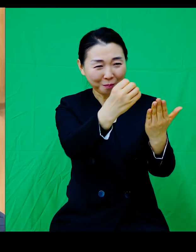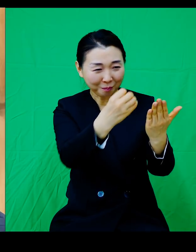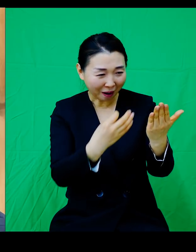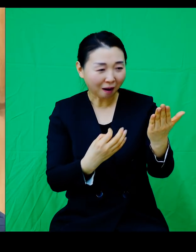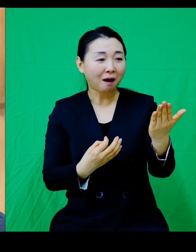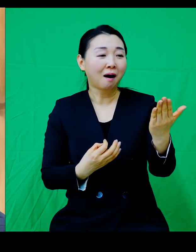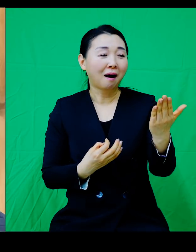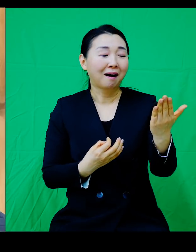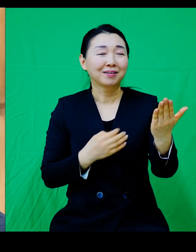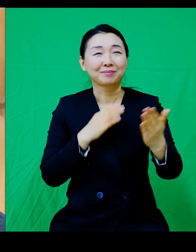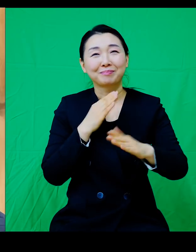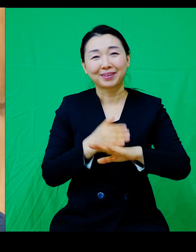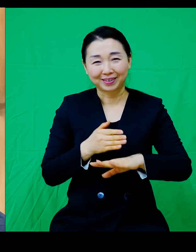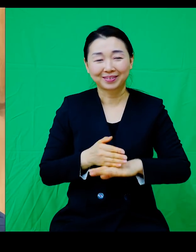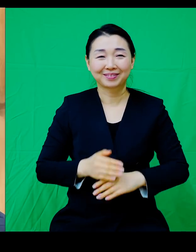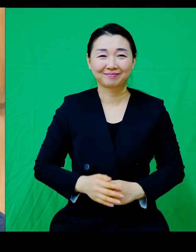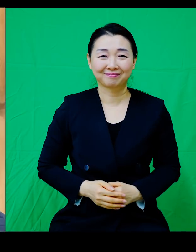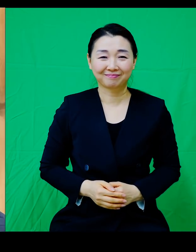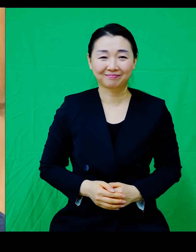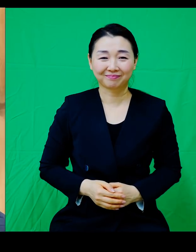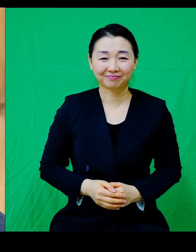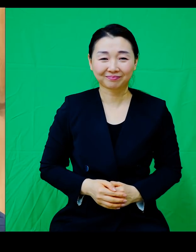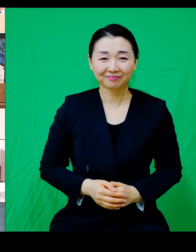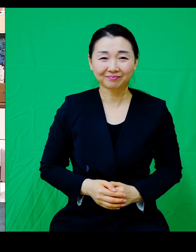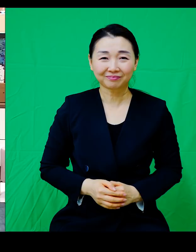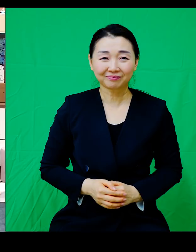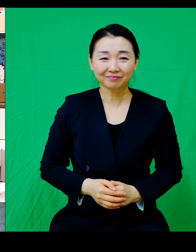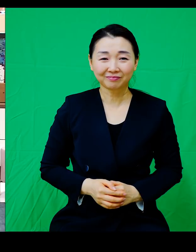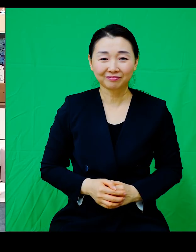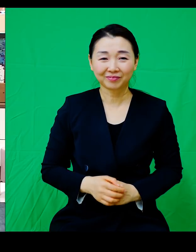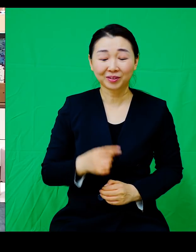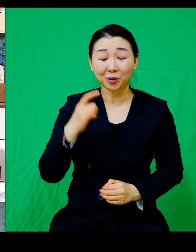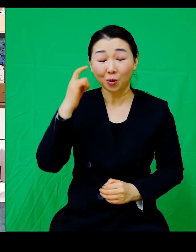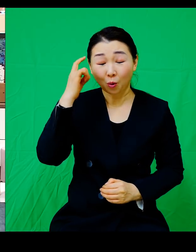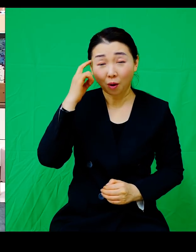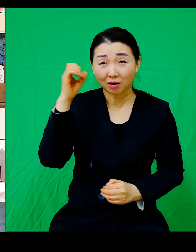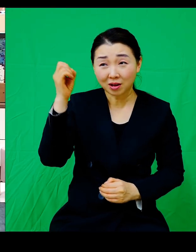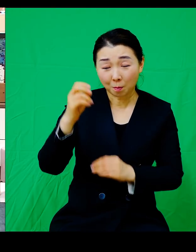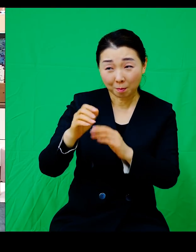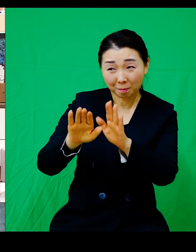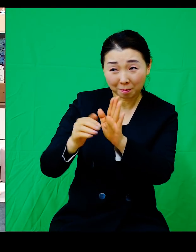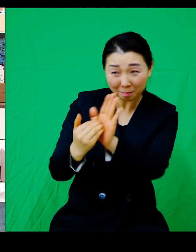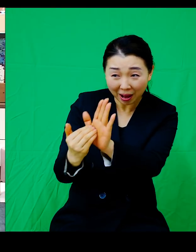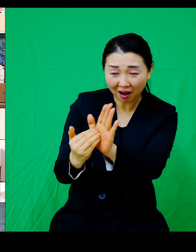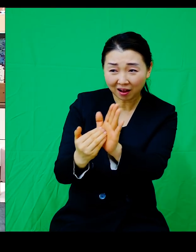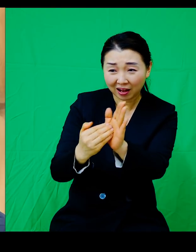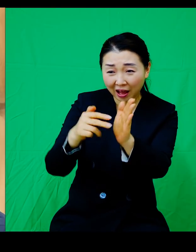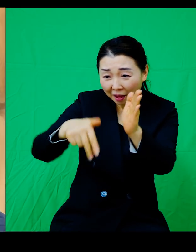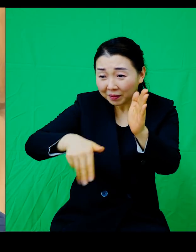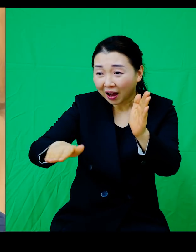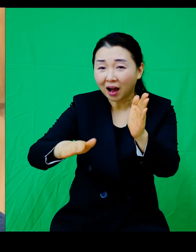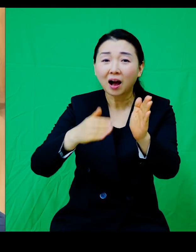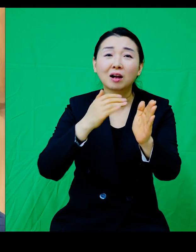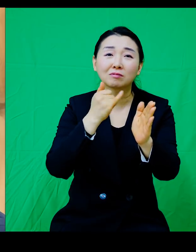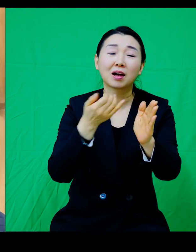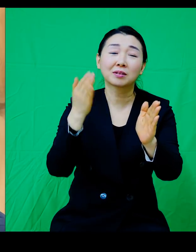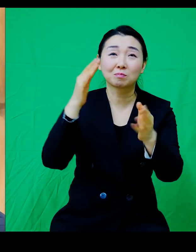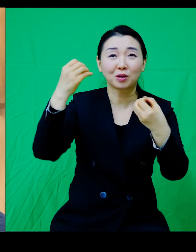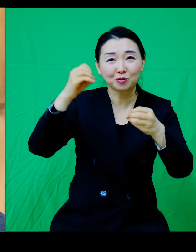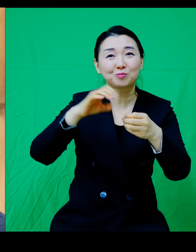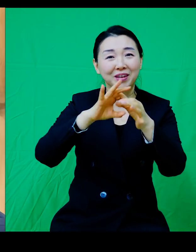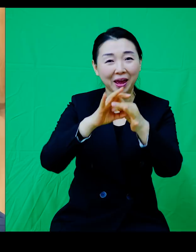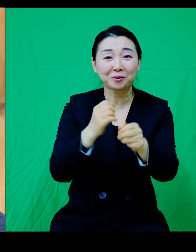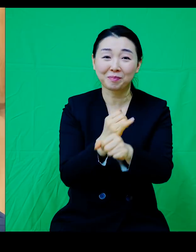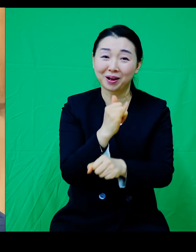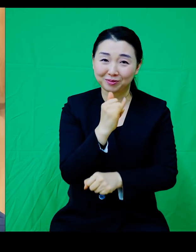말씀을 들으면서 너무 감사하고 왜냐면 이렇게 내려가게 할 수도 있잖아요. 근데 내려가게 할 수도 있는데 거기서 이제 계속 춤추게